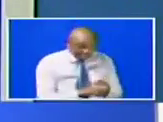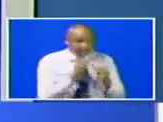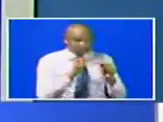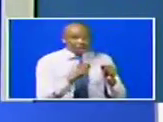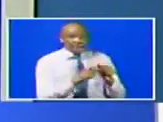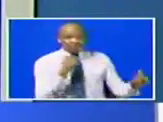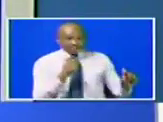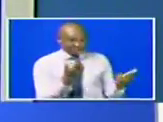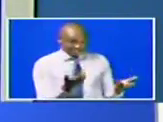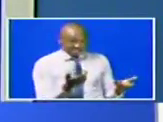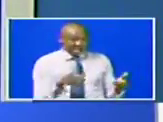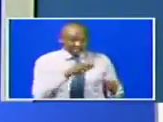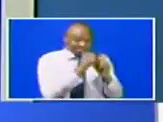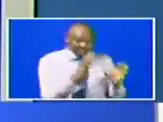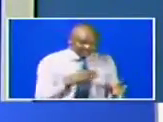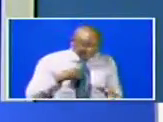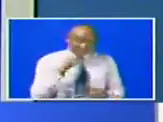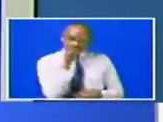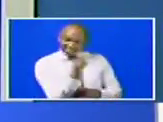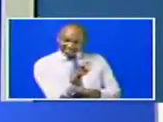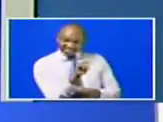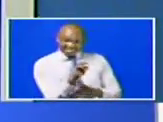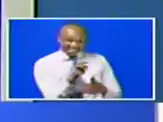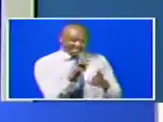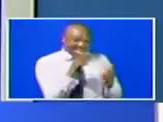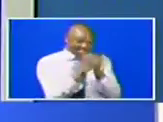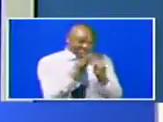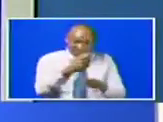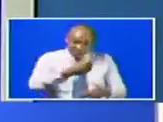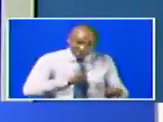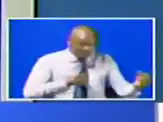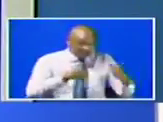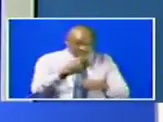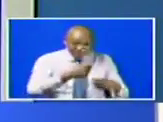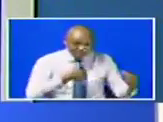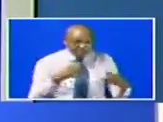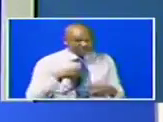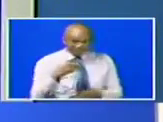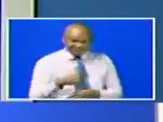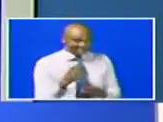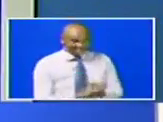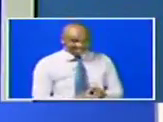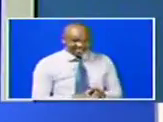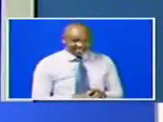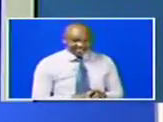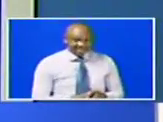kukinga sisi kama madereva. Tunapoangalia zile jumbe ambazo zimeingia,